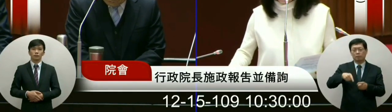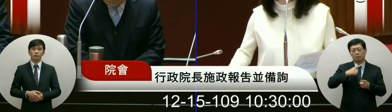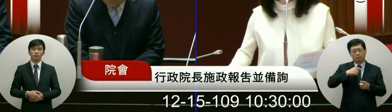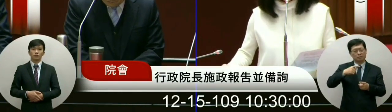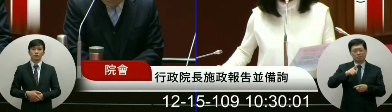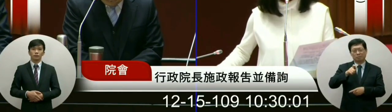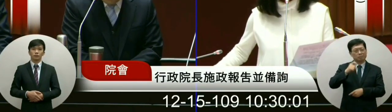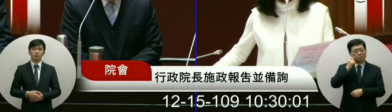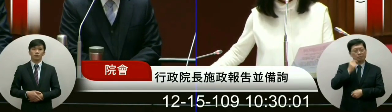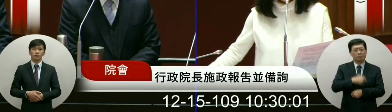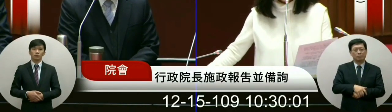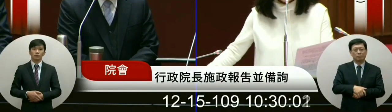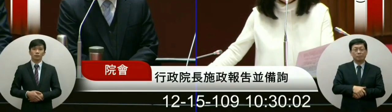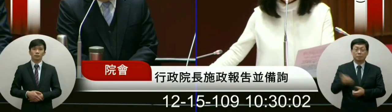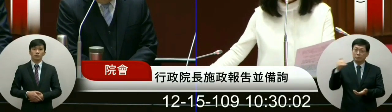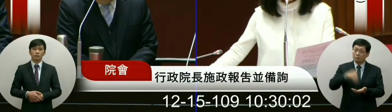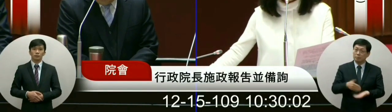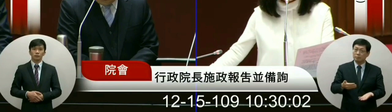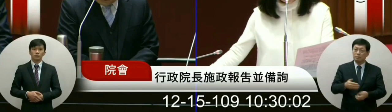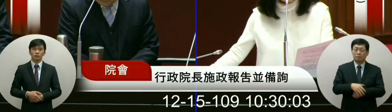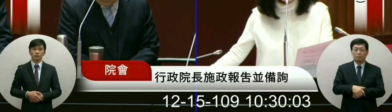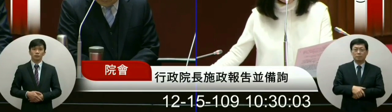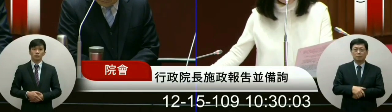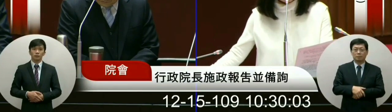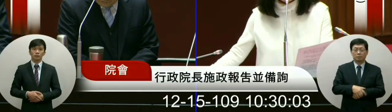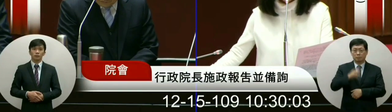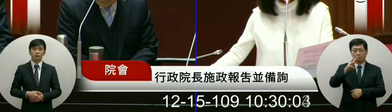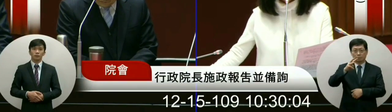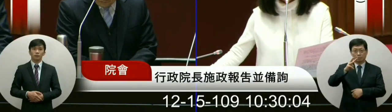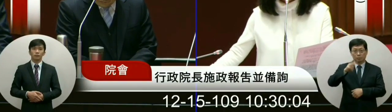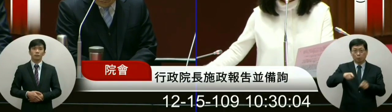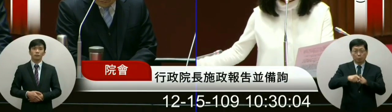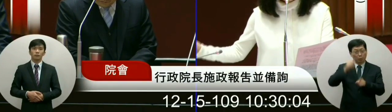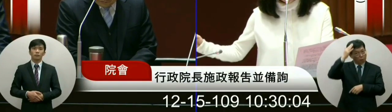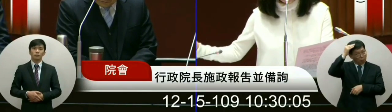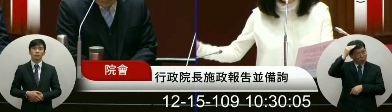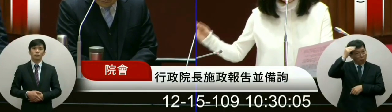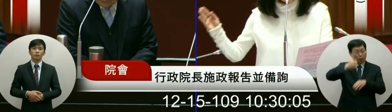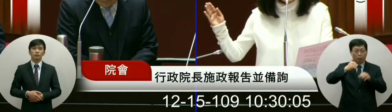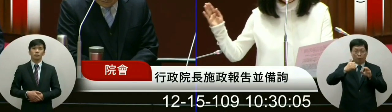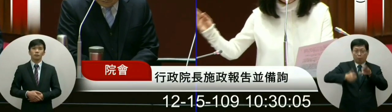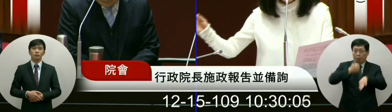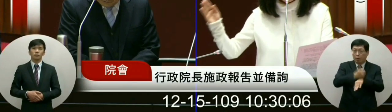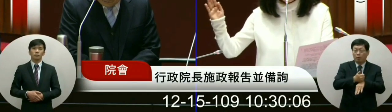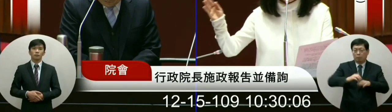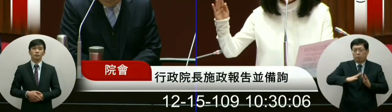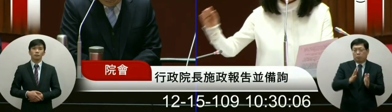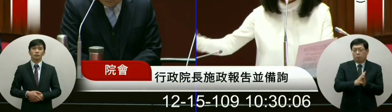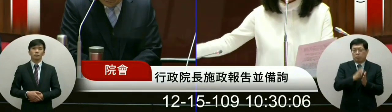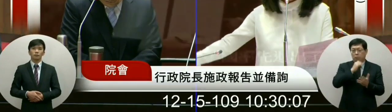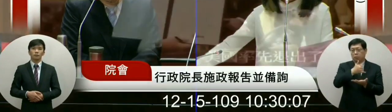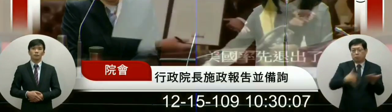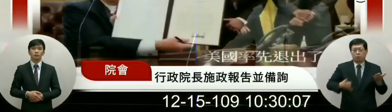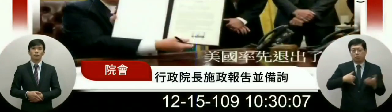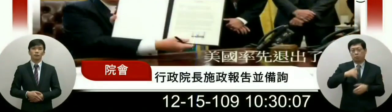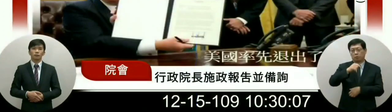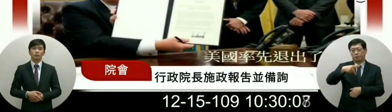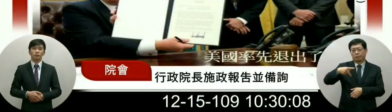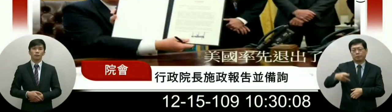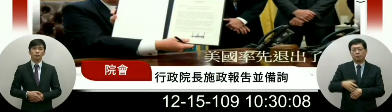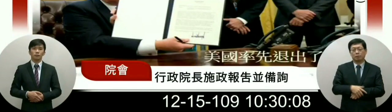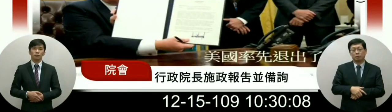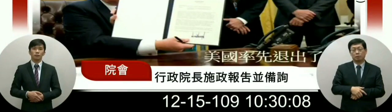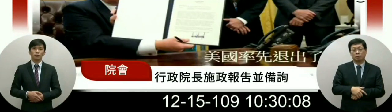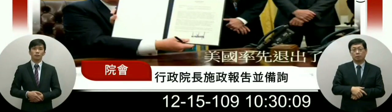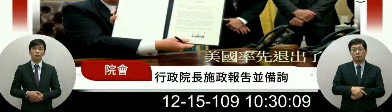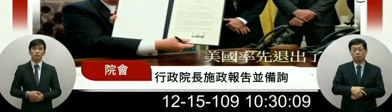望。结果呢，川普一上台就率先退出了 TPP，